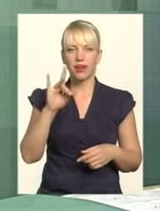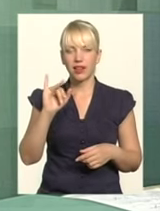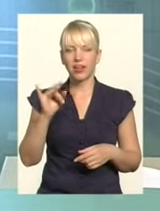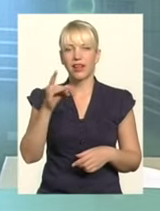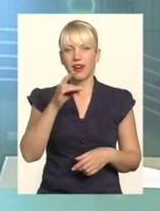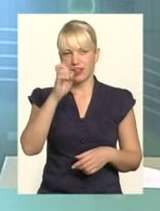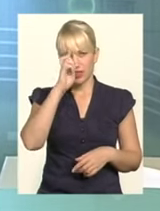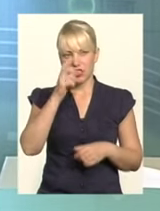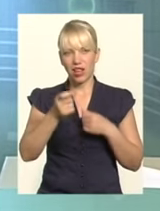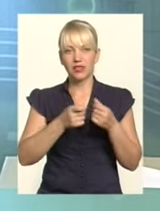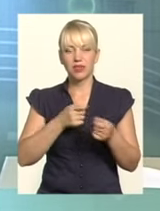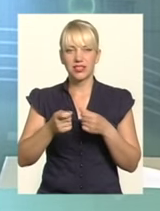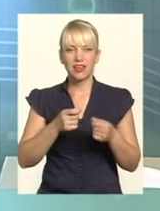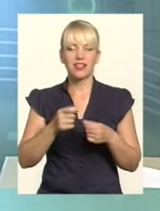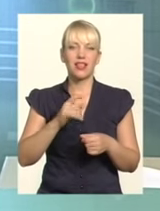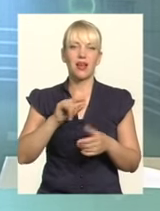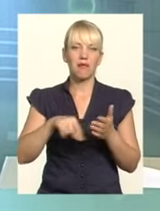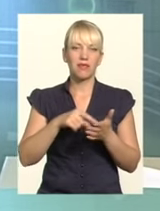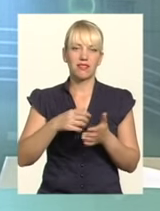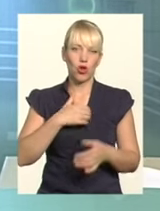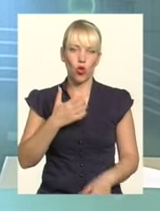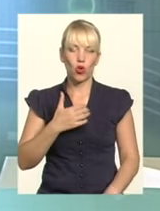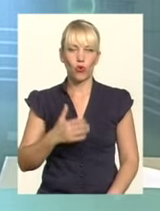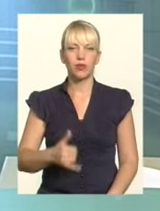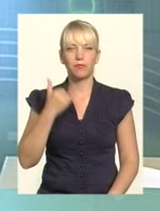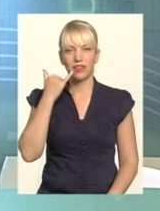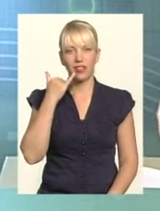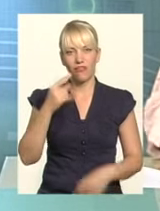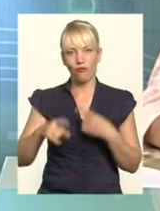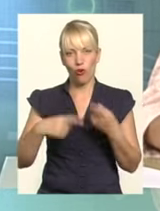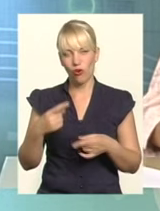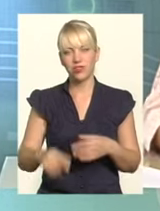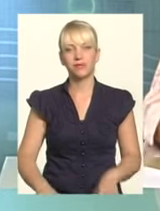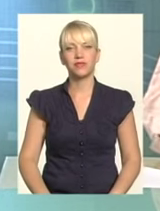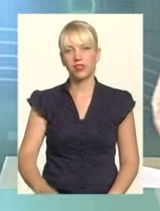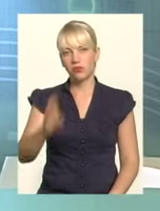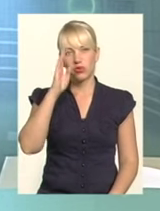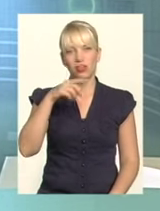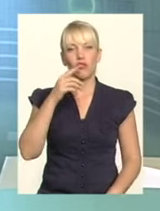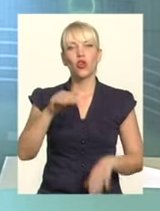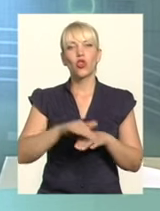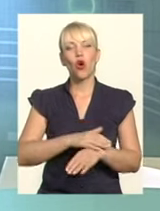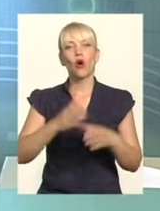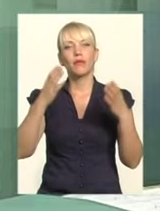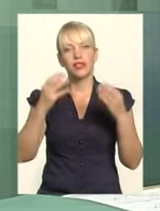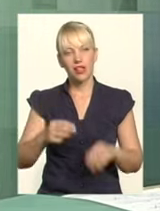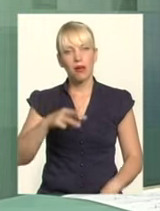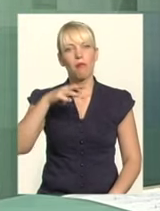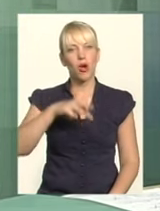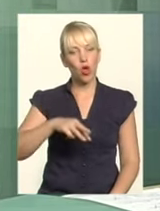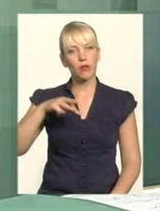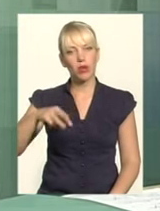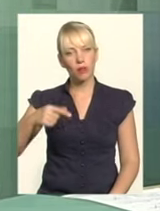ще один телефонний дзвінок. Слухаємо вас. Ставте своє запитання. Добрий Говоріть, день. Будь ласка. Добрий день. Микола Миколаївич,